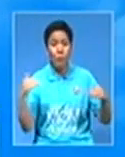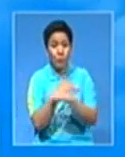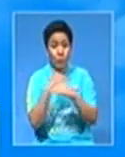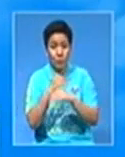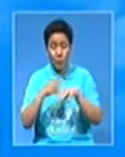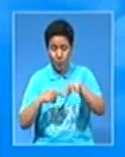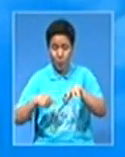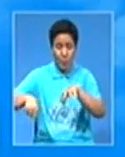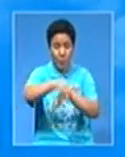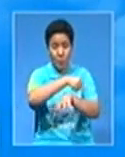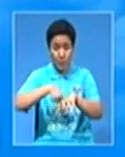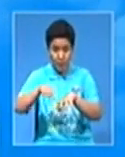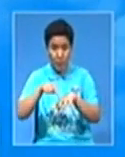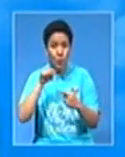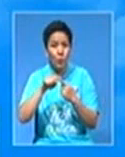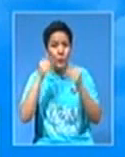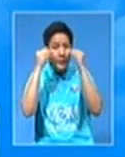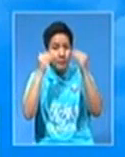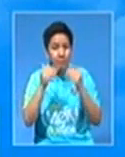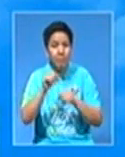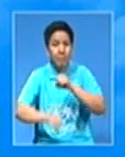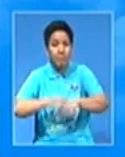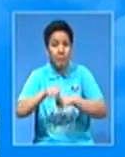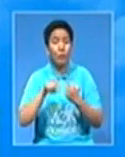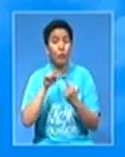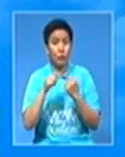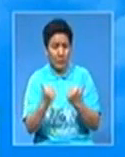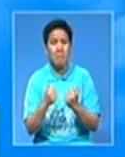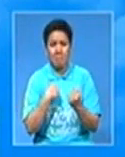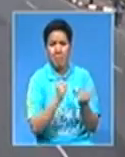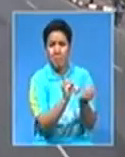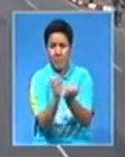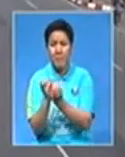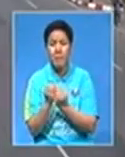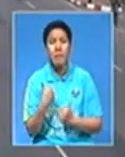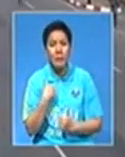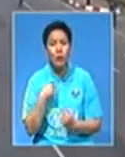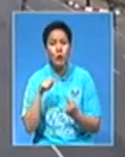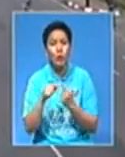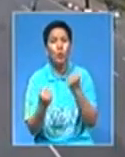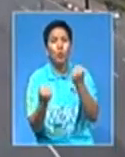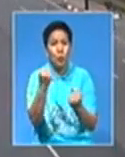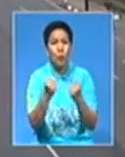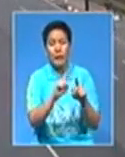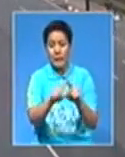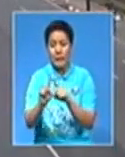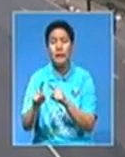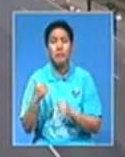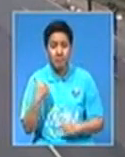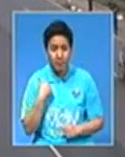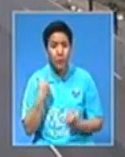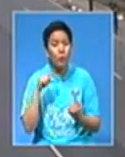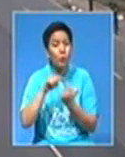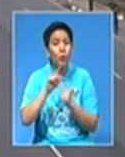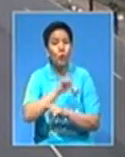บโดยเฉพาะอย่างยิ่งห่วงเวลาจัดกิจกรรมครั้งนี้ก็อาจจะมีผลกระทบบ้างต่อการจราจรถึงแม้ว่าจะเป็นวัน